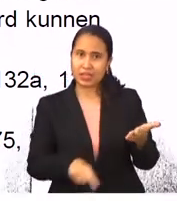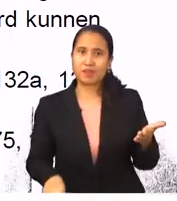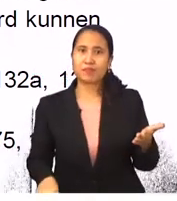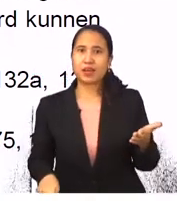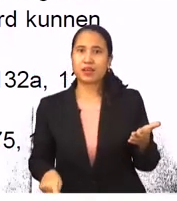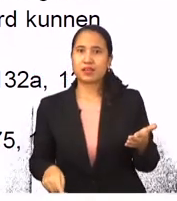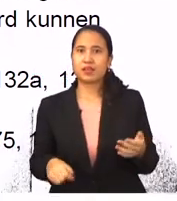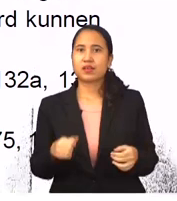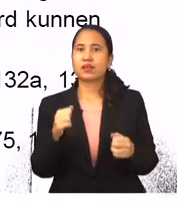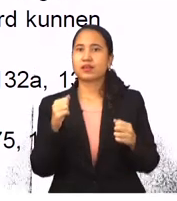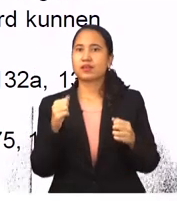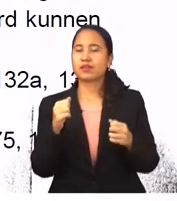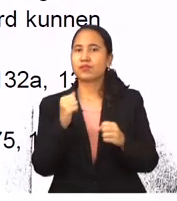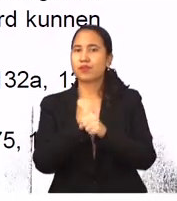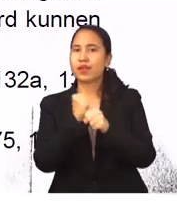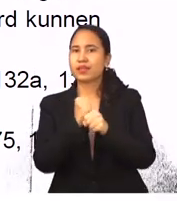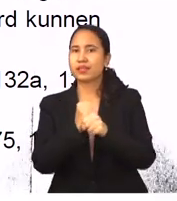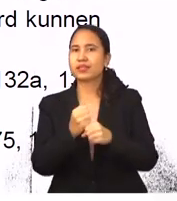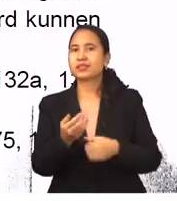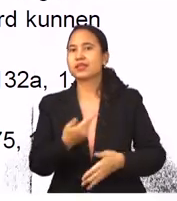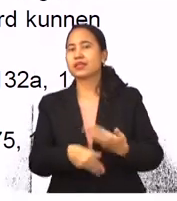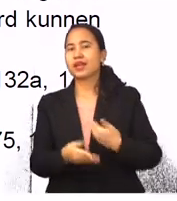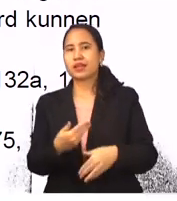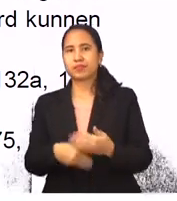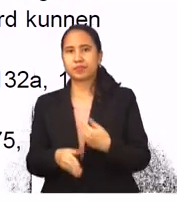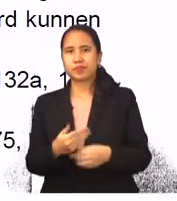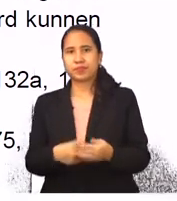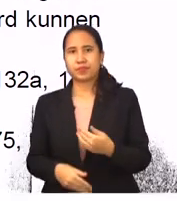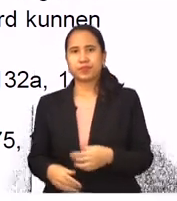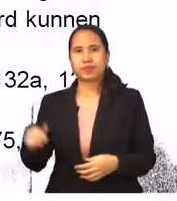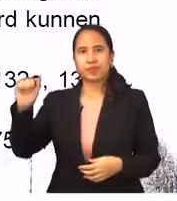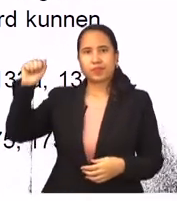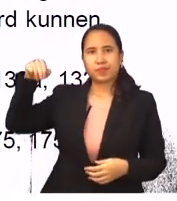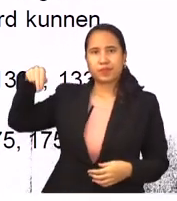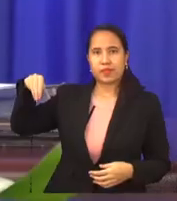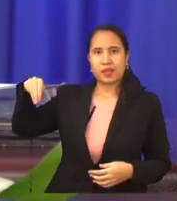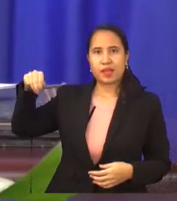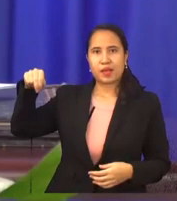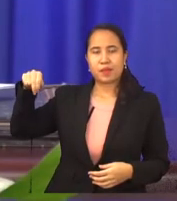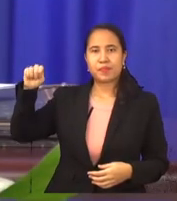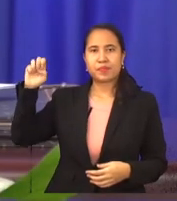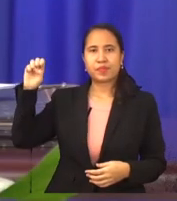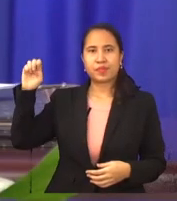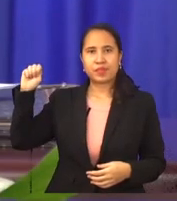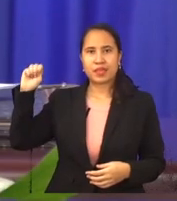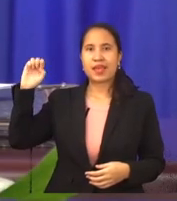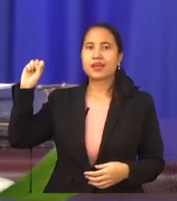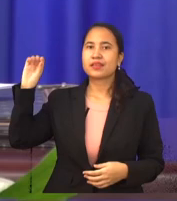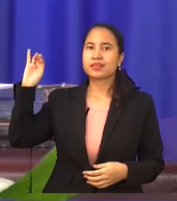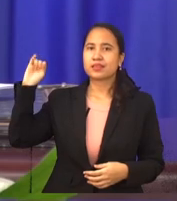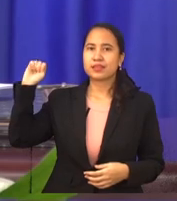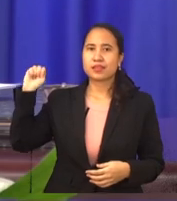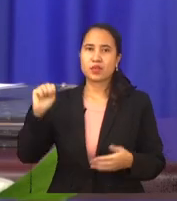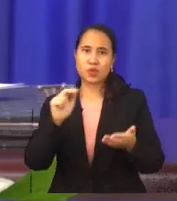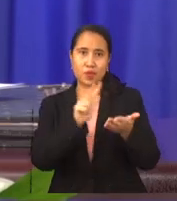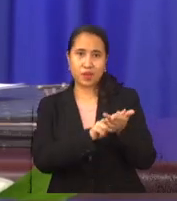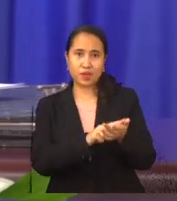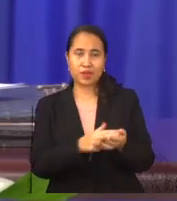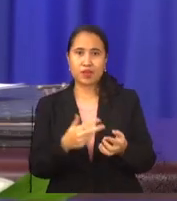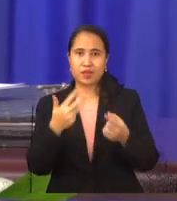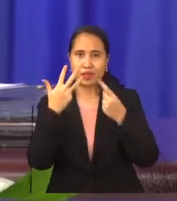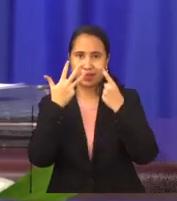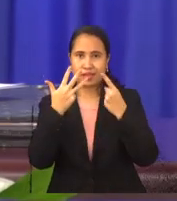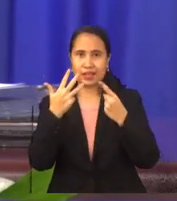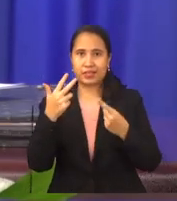begaan. We kijken nu naar de Amnestiewet van 1989. De Amnestiewet van 1989